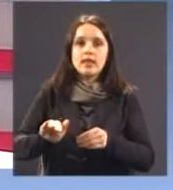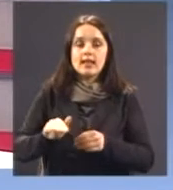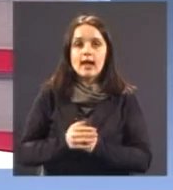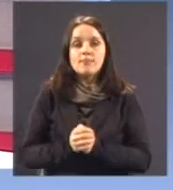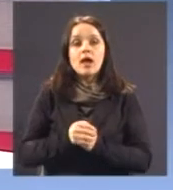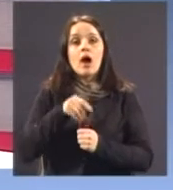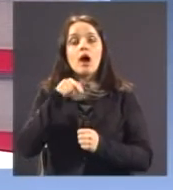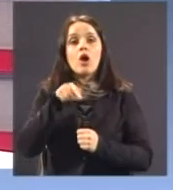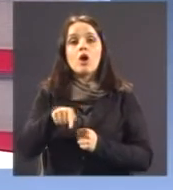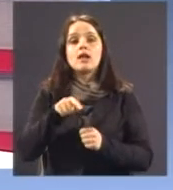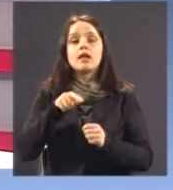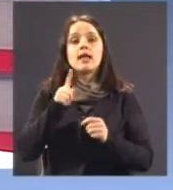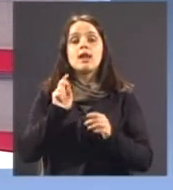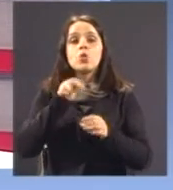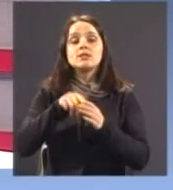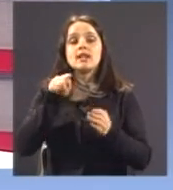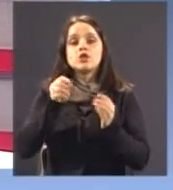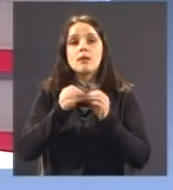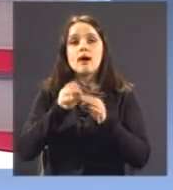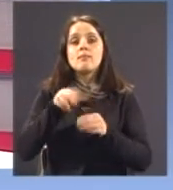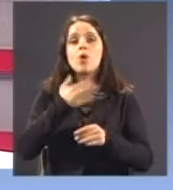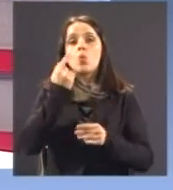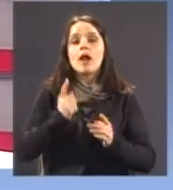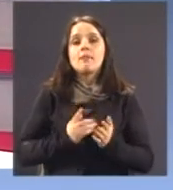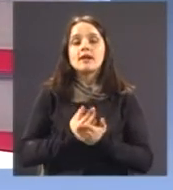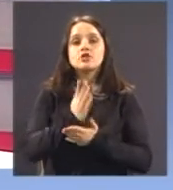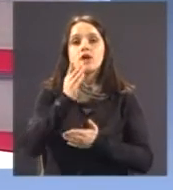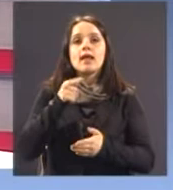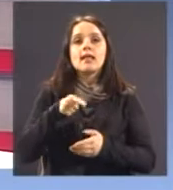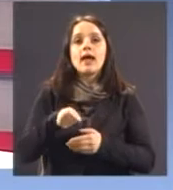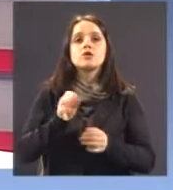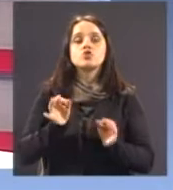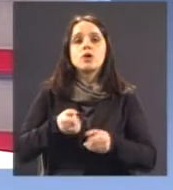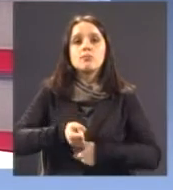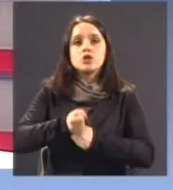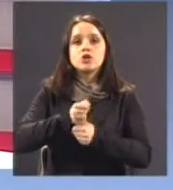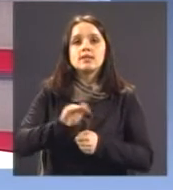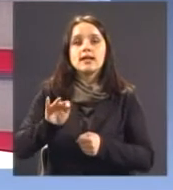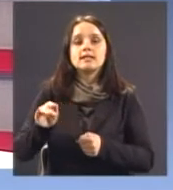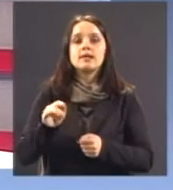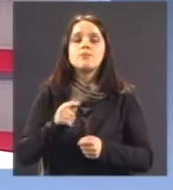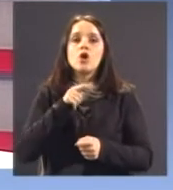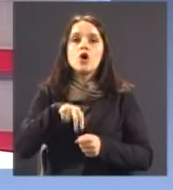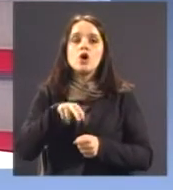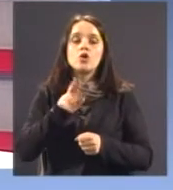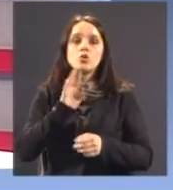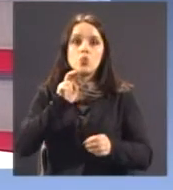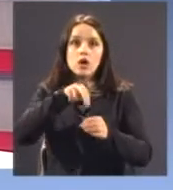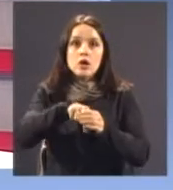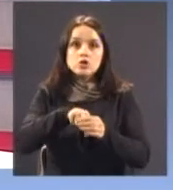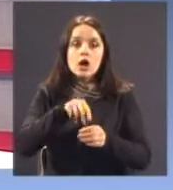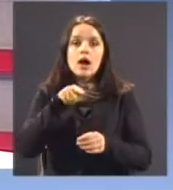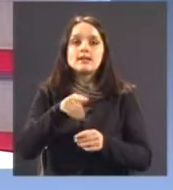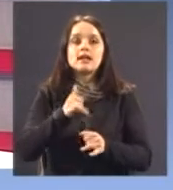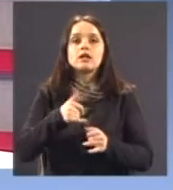koji ima za cilj unapređenje stručne podrške djeci sa teškoćama u razvoju. U narednom prilogu ćemo se upoznati sa inicijativom